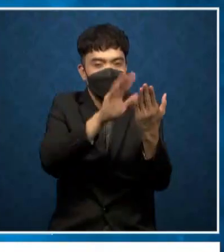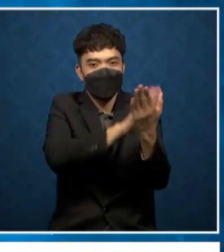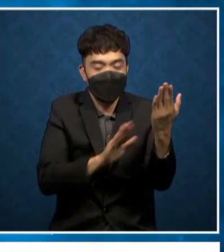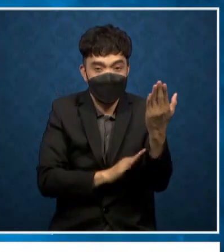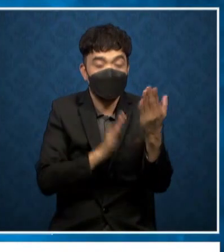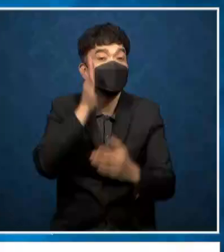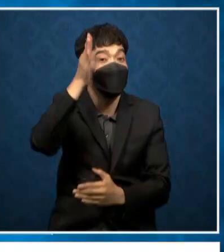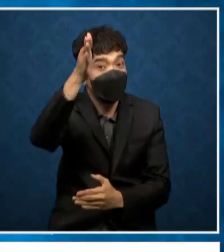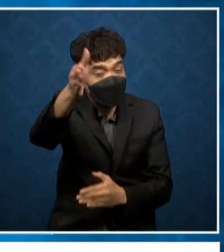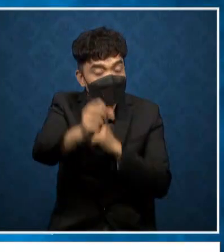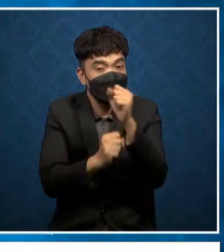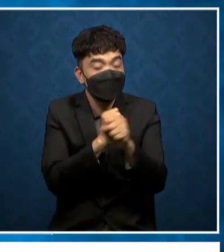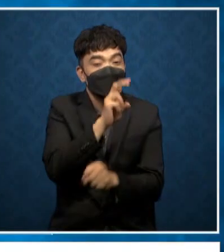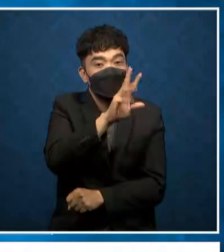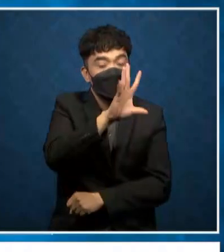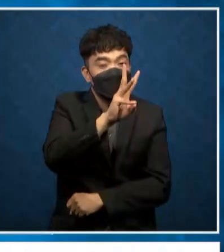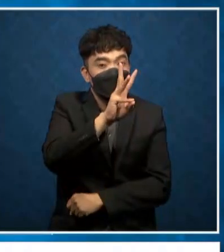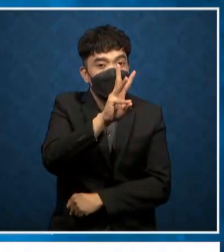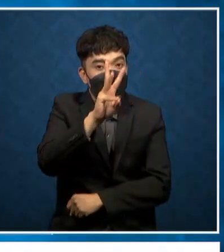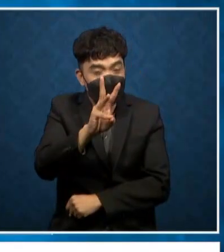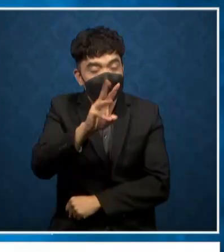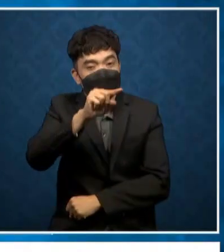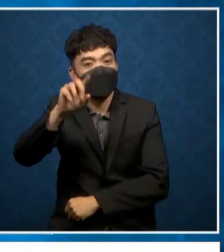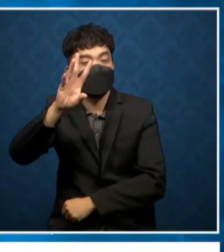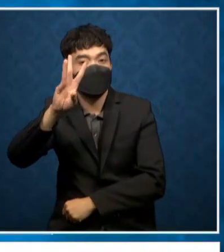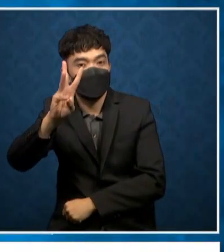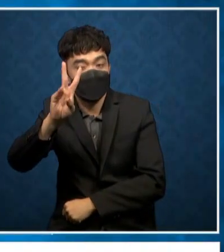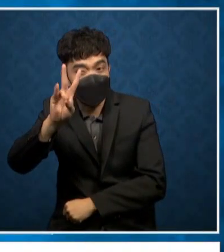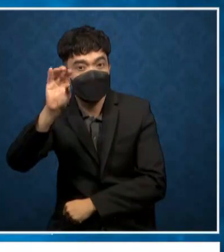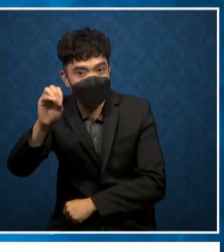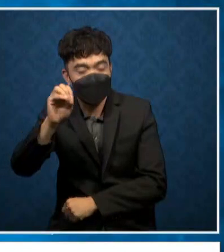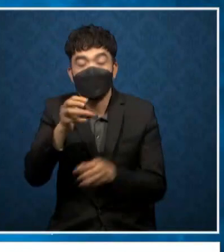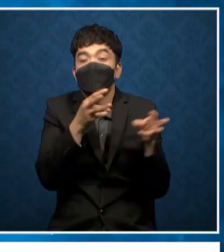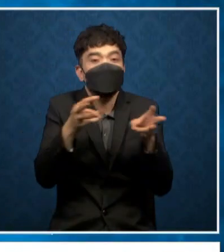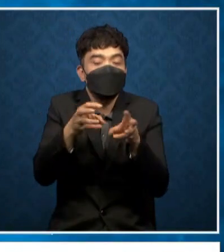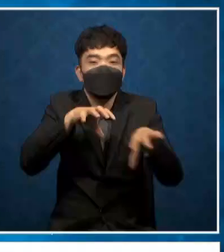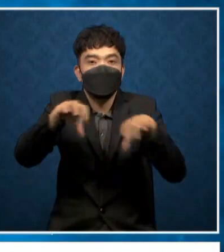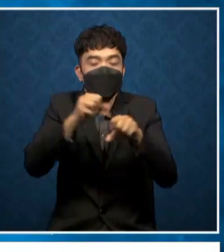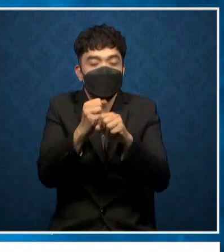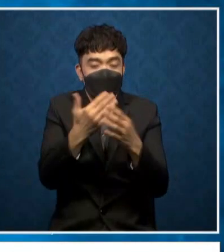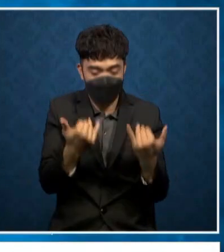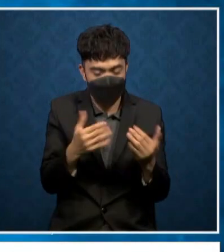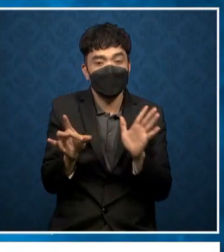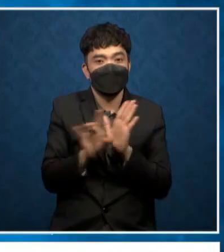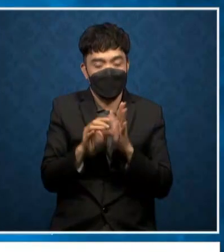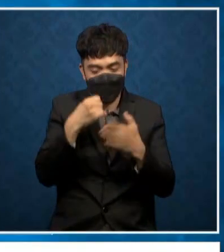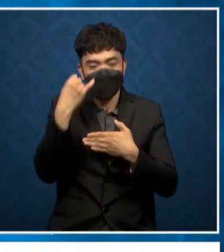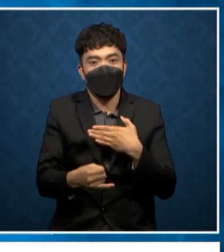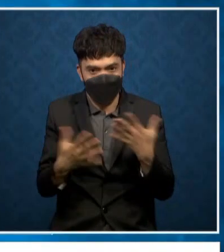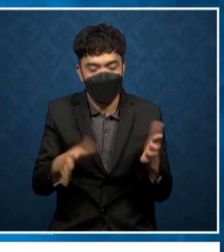อไปในปี6-77ว่จะดำนันการอย่ไรต่อไป มเพราวาสิ้นสุดแล้วโ